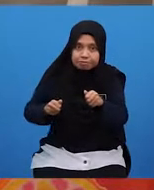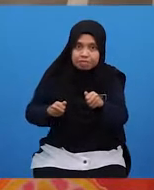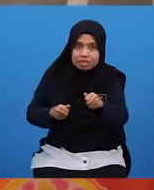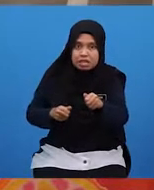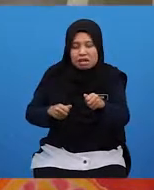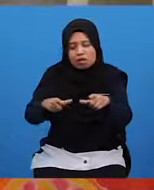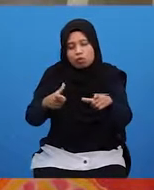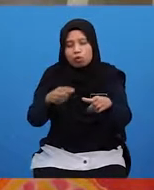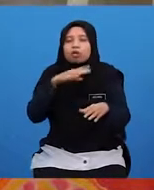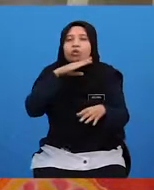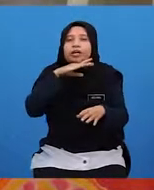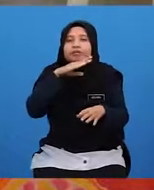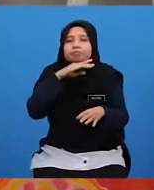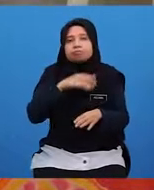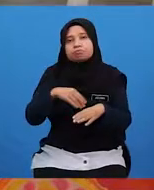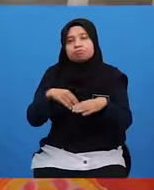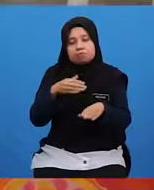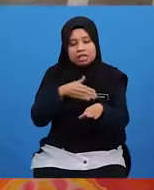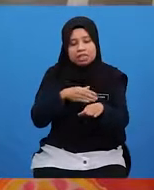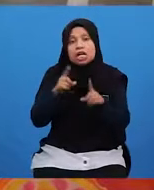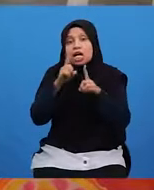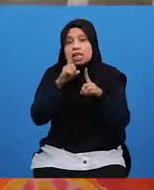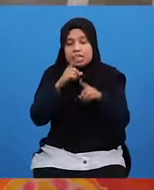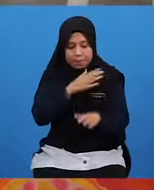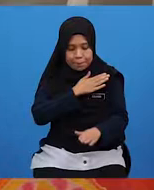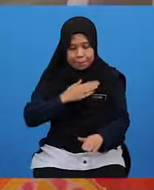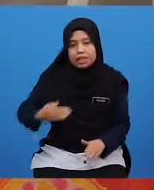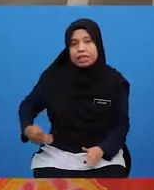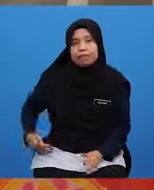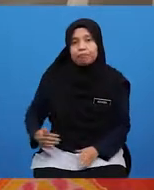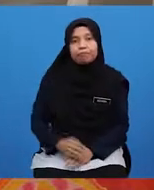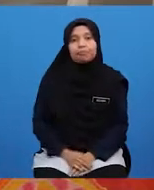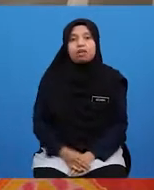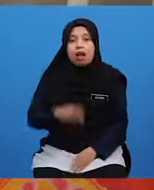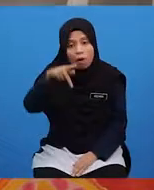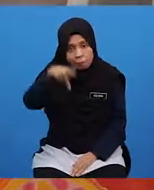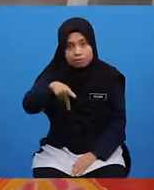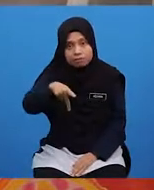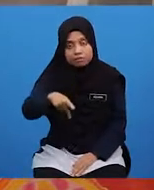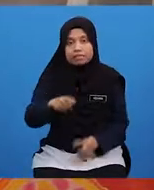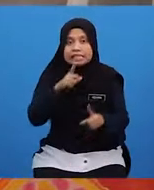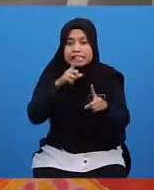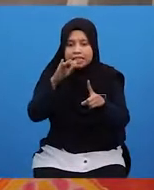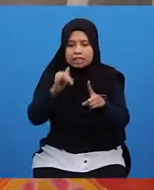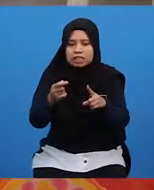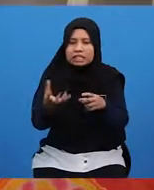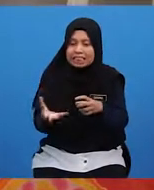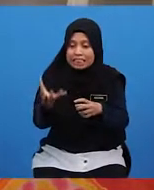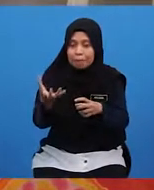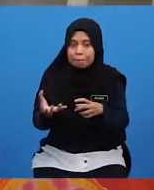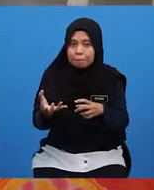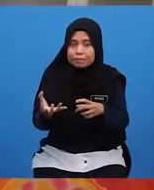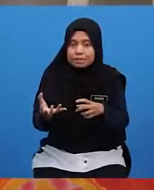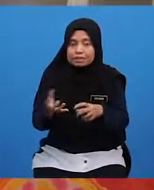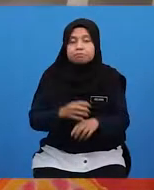benda asing atau kotoran pada lilin batik terap. Pastikan lilin yang ditapis ke dalam